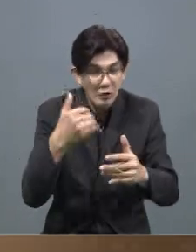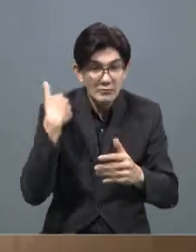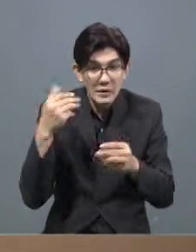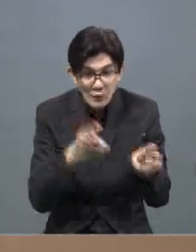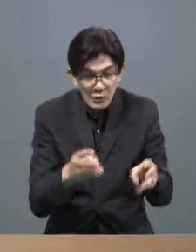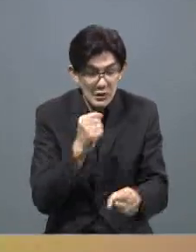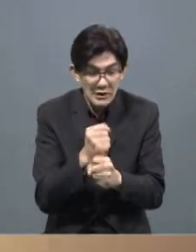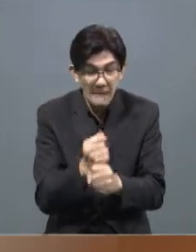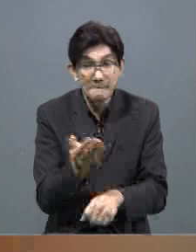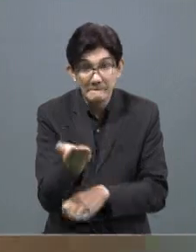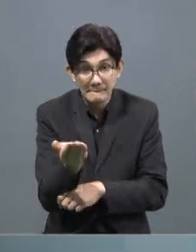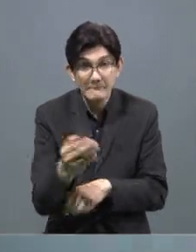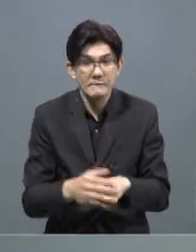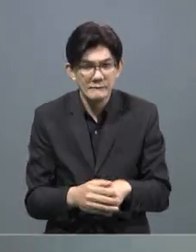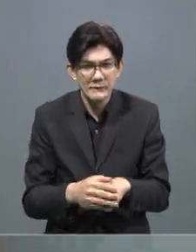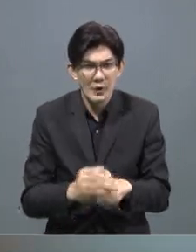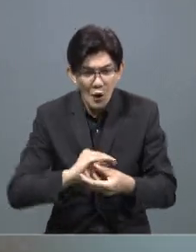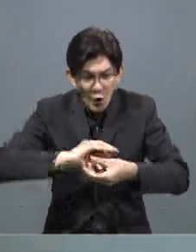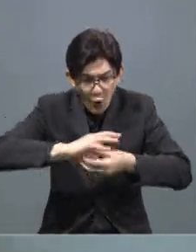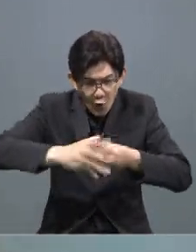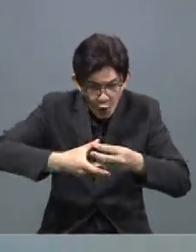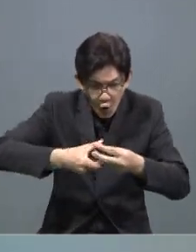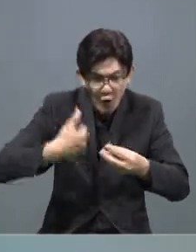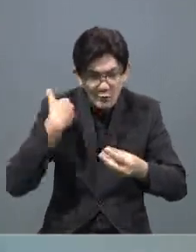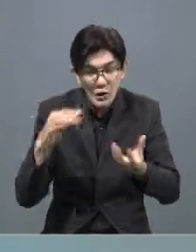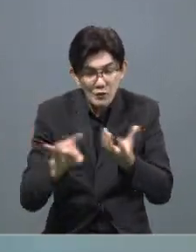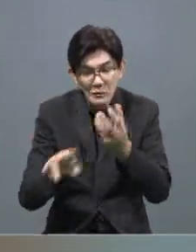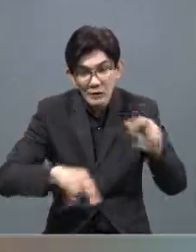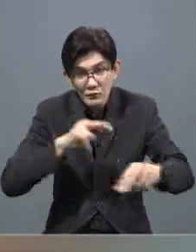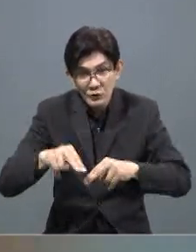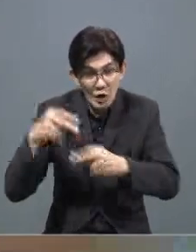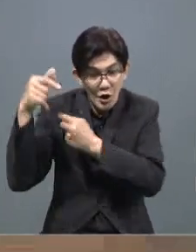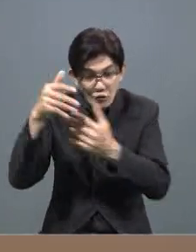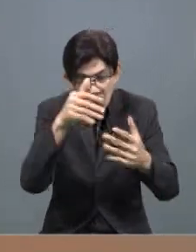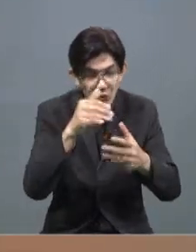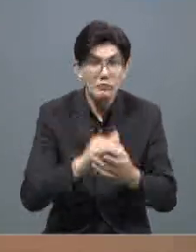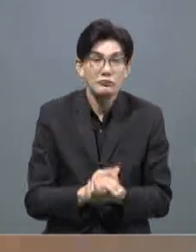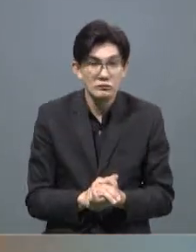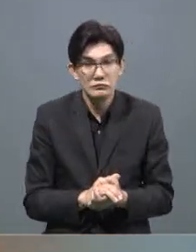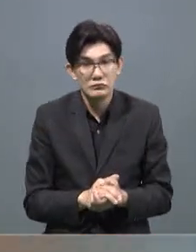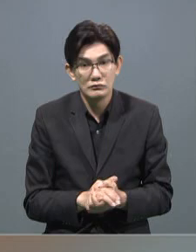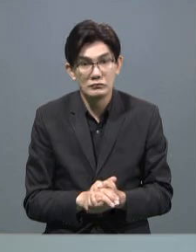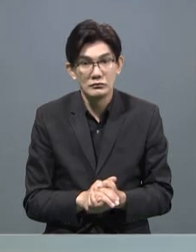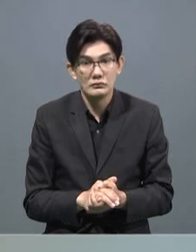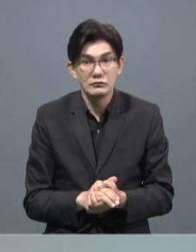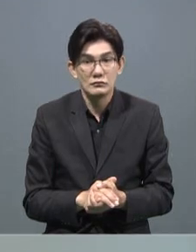การแบบที่เเห็นเนี่ยเป็นการห่อเพื่อที่จะควบคุมคุณภาพในระหว่างส่งออกนั่นเองครับอื